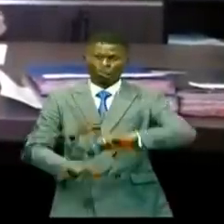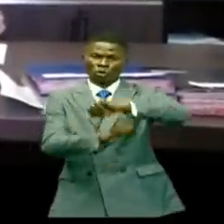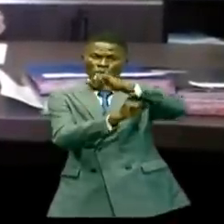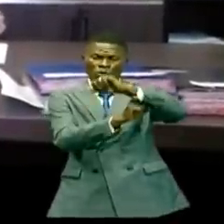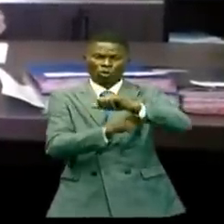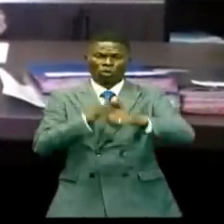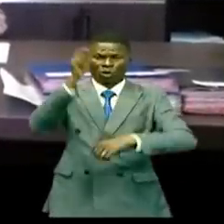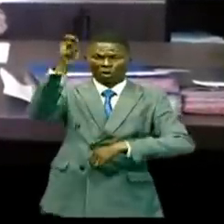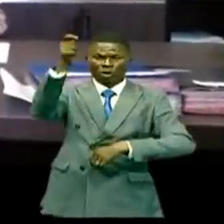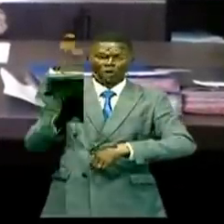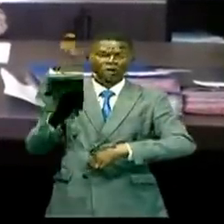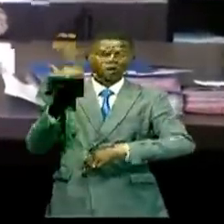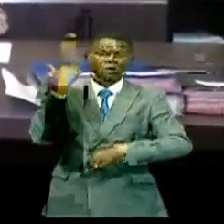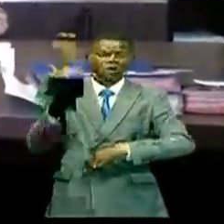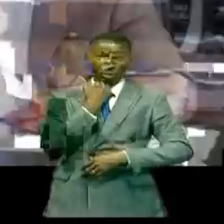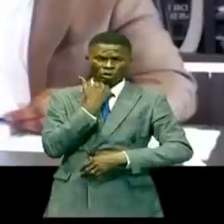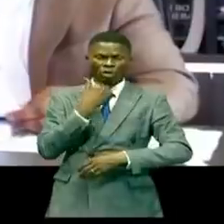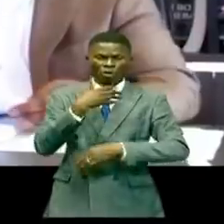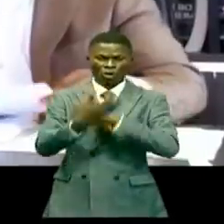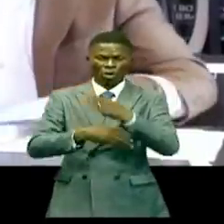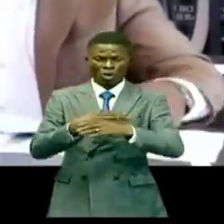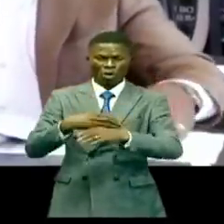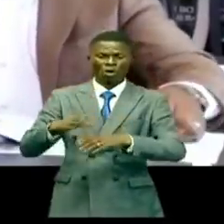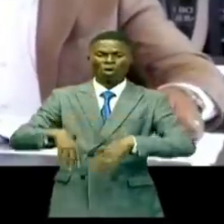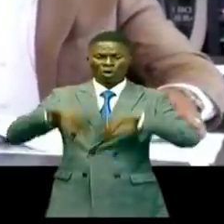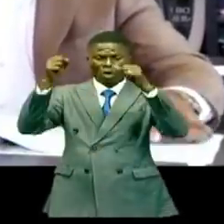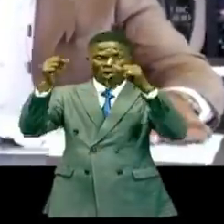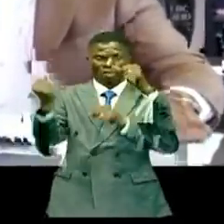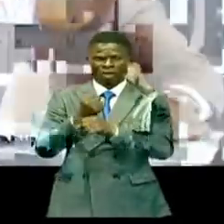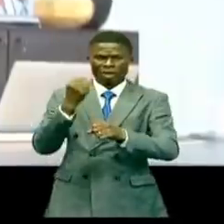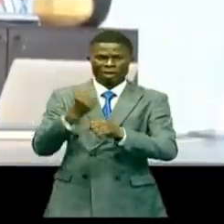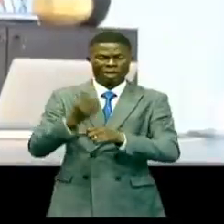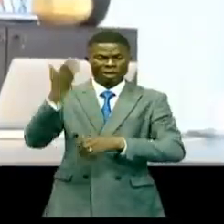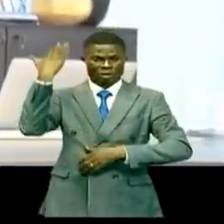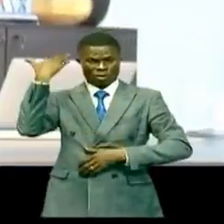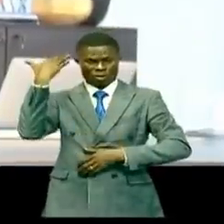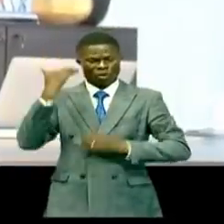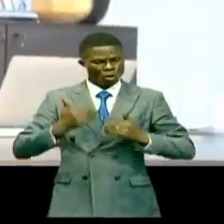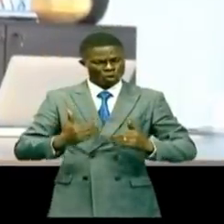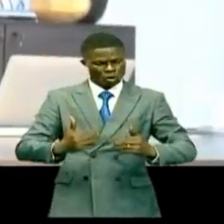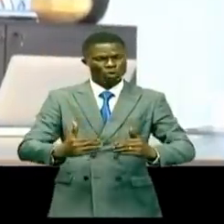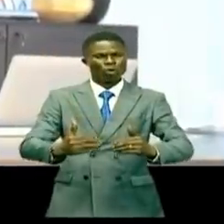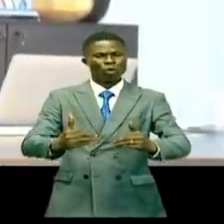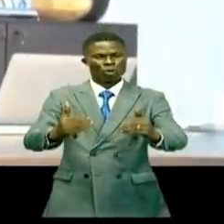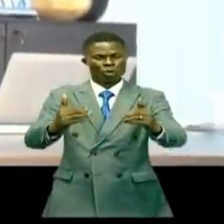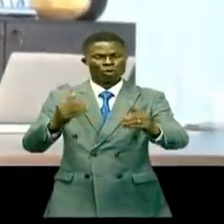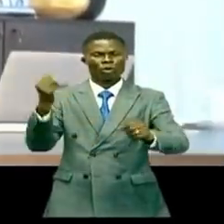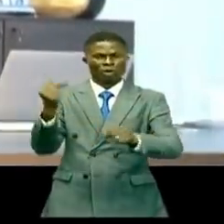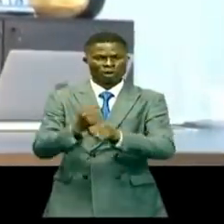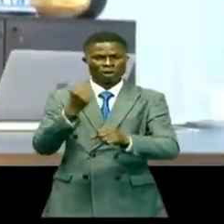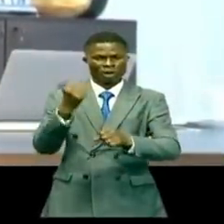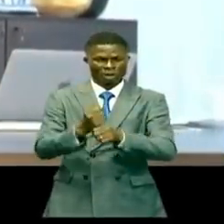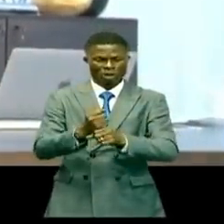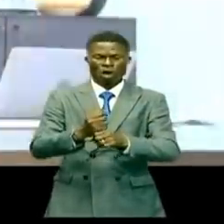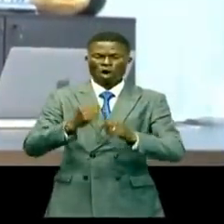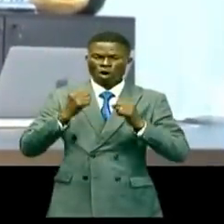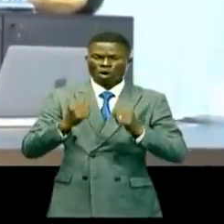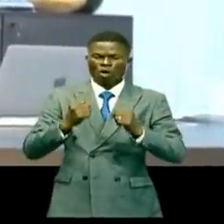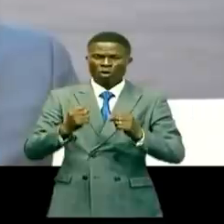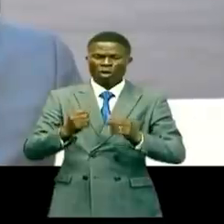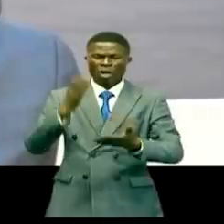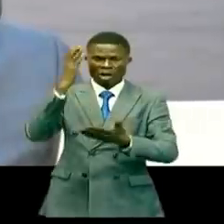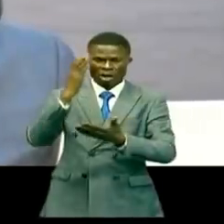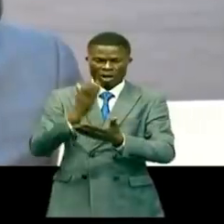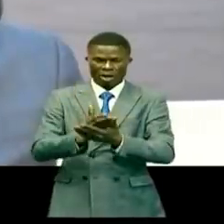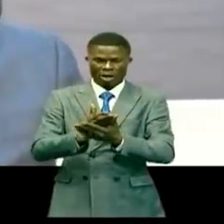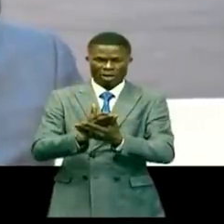l'armée ougandaise, de consolider les acquis des opérations antérieures et de poursuivre les opérations d'envergure en vue de mettre